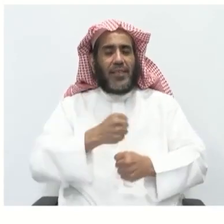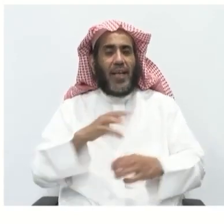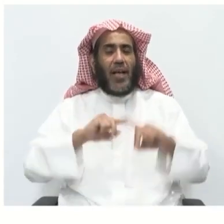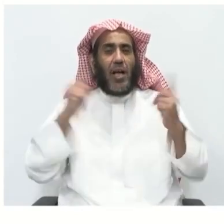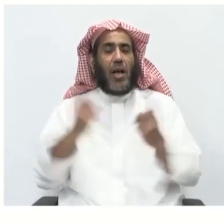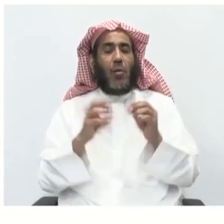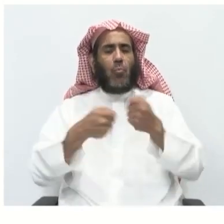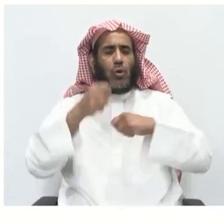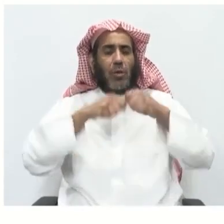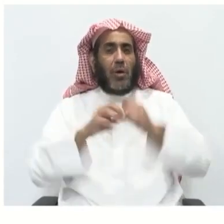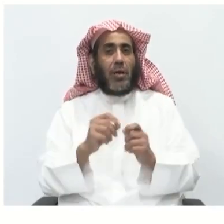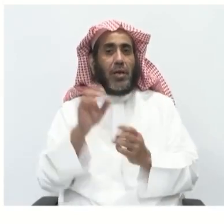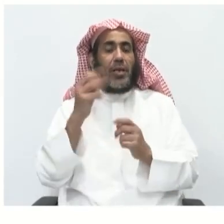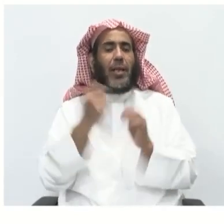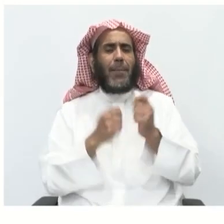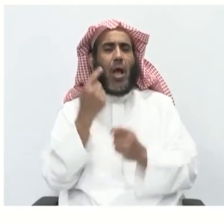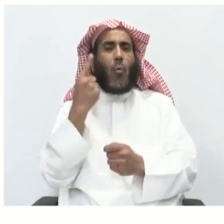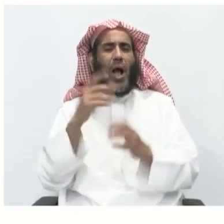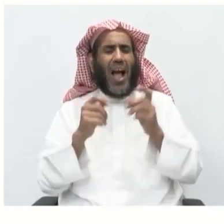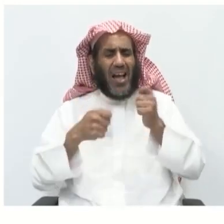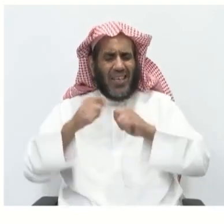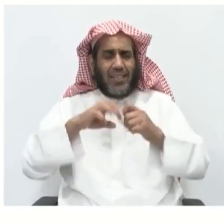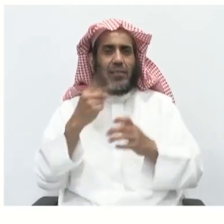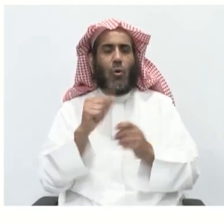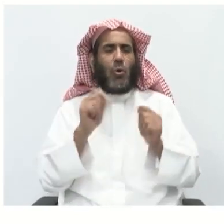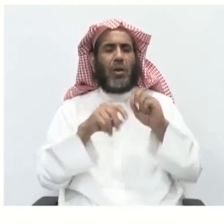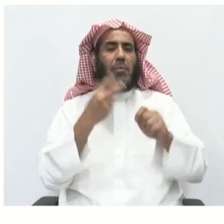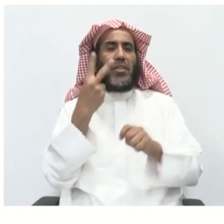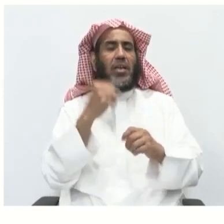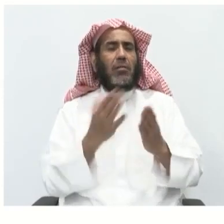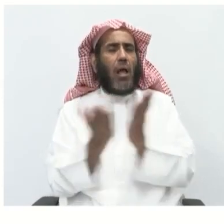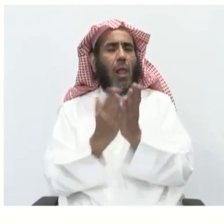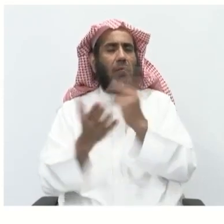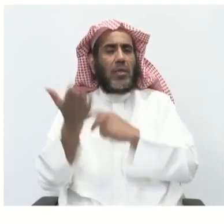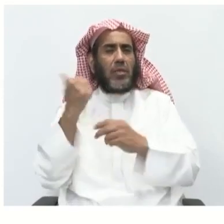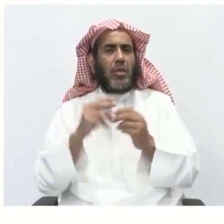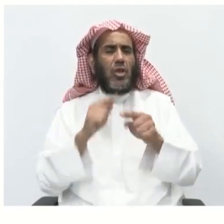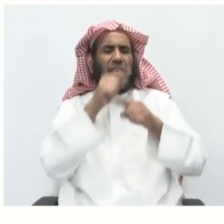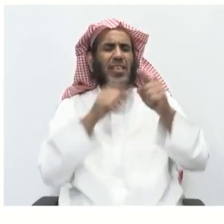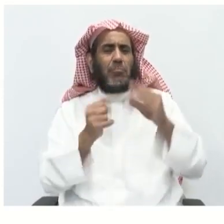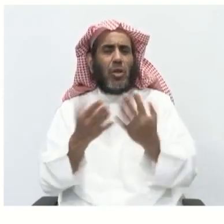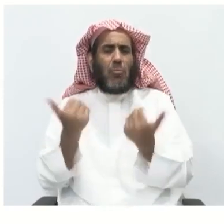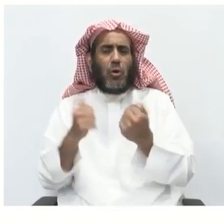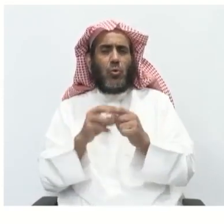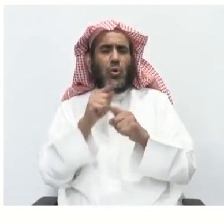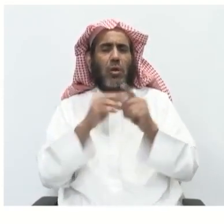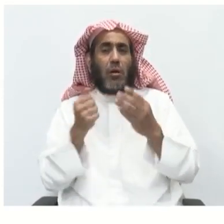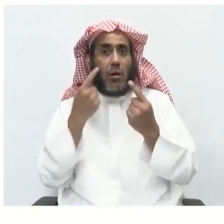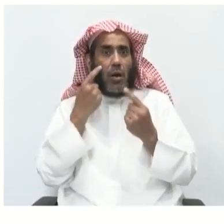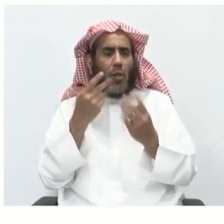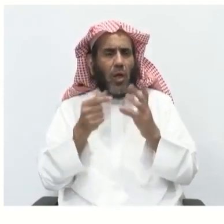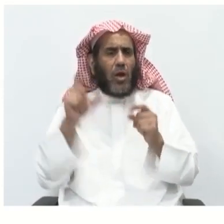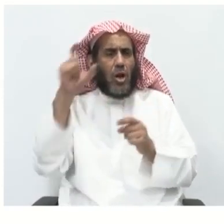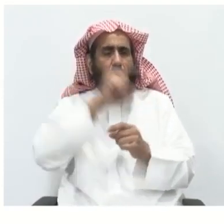الكيمياء واحد ومختبر كيمياء اثنين تعلمنا في الدرس الماضي نسبه المردود المئويه المردود النظري